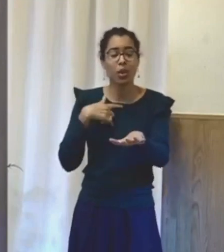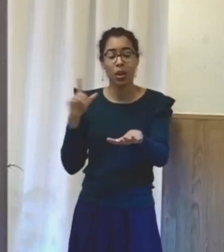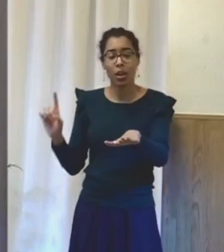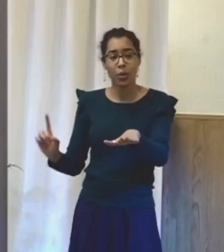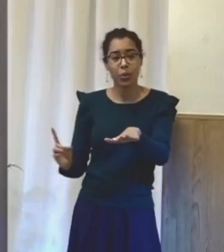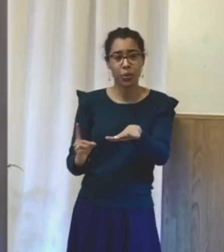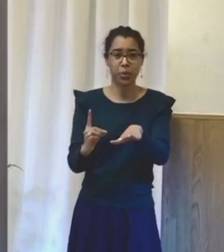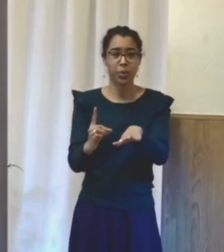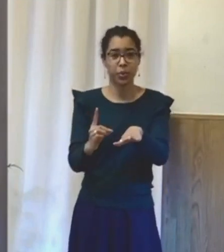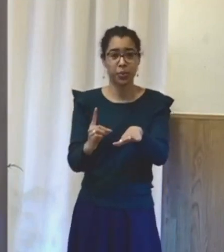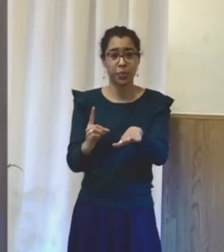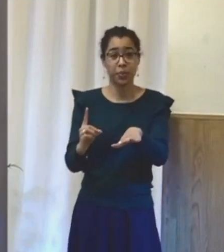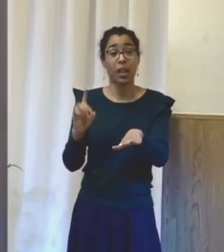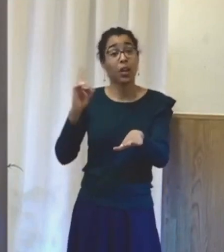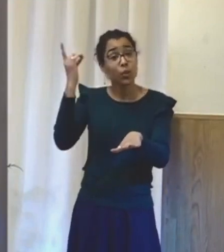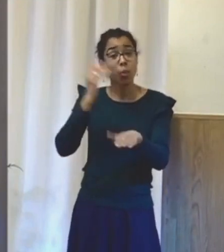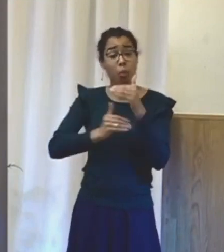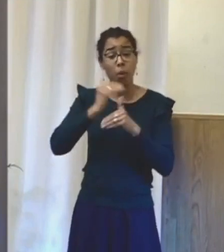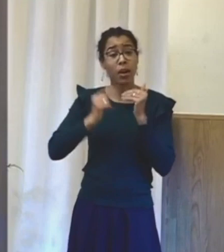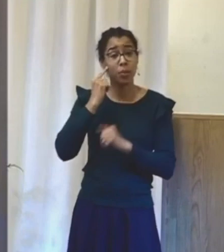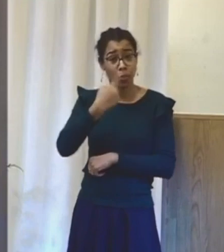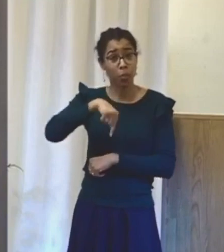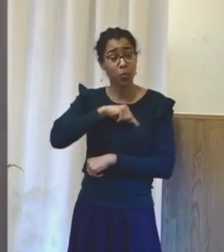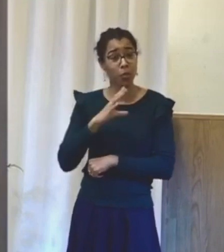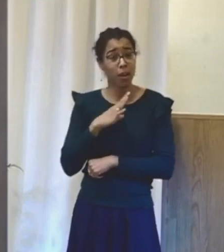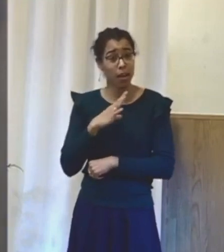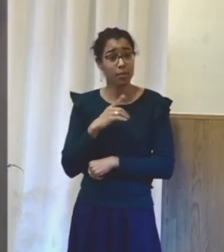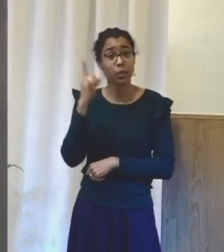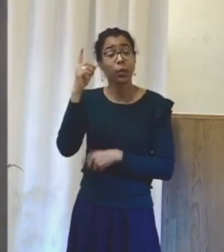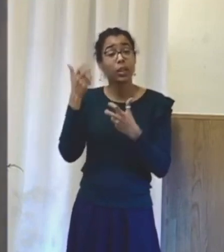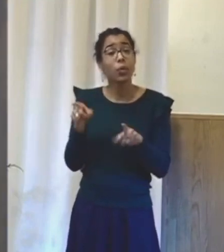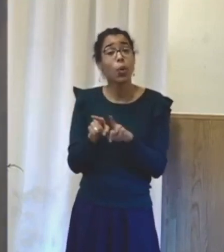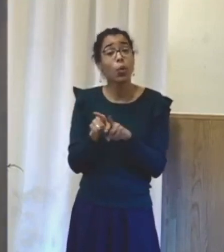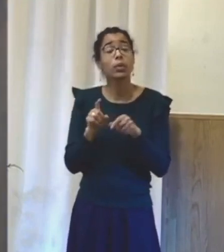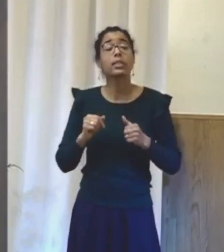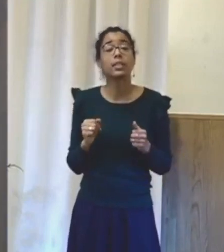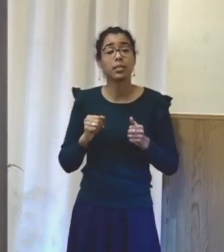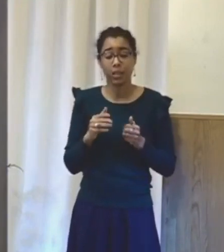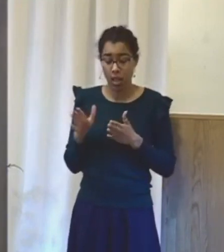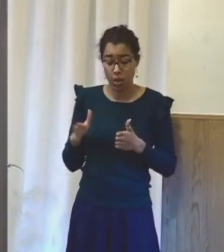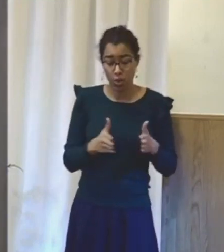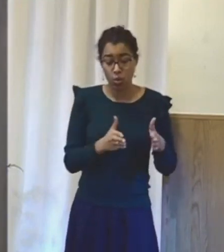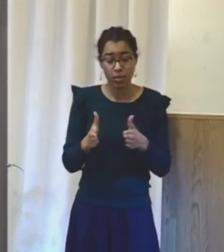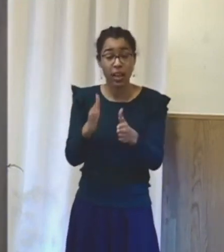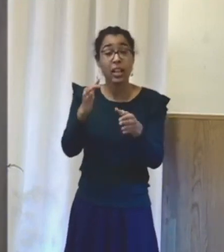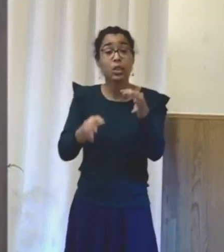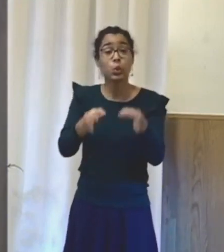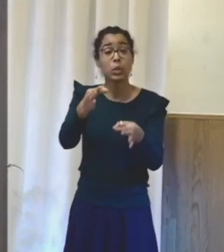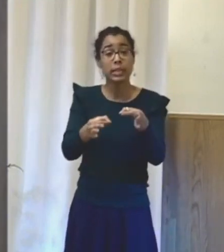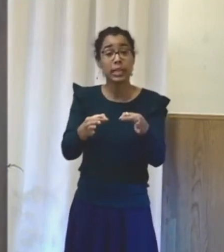Donc Dieu a son programme pour nous. Il veut aussi nous conduire dans les sentiers de la